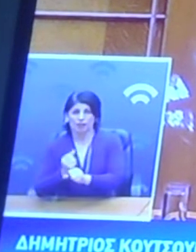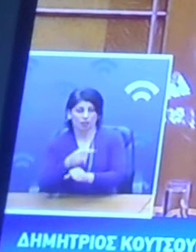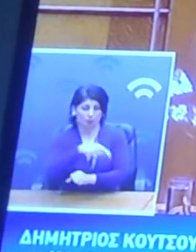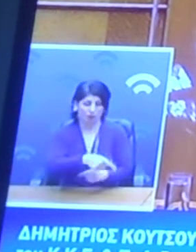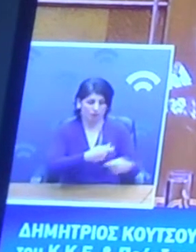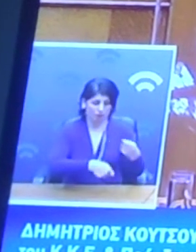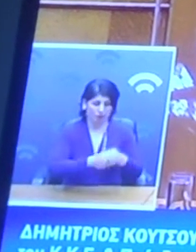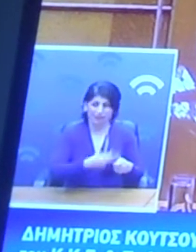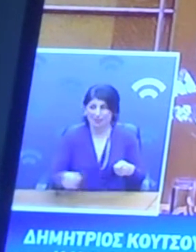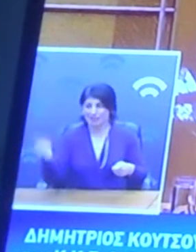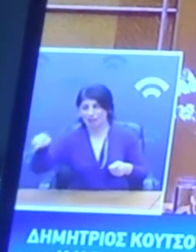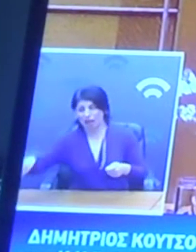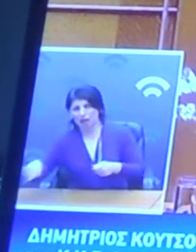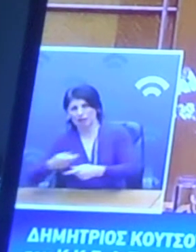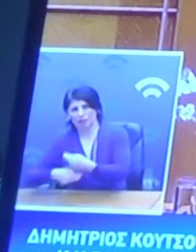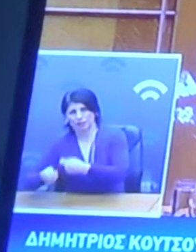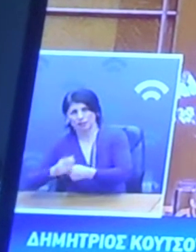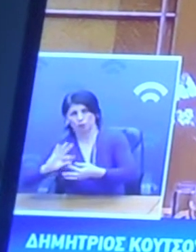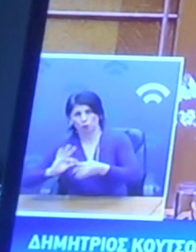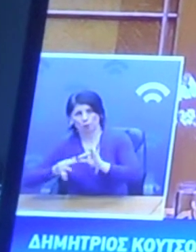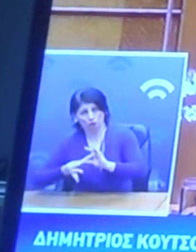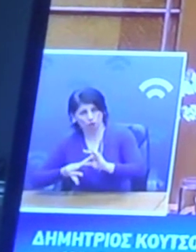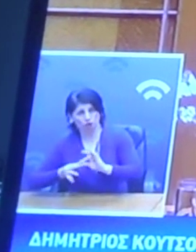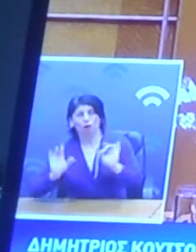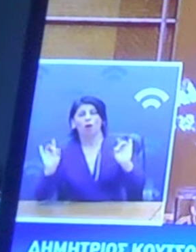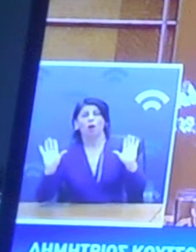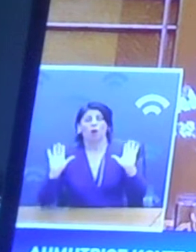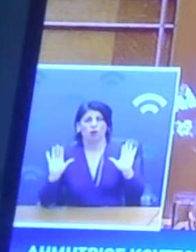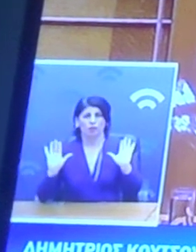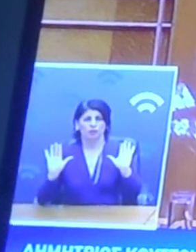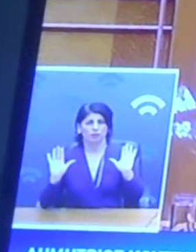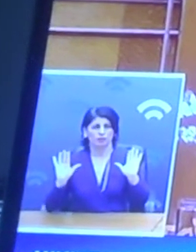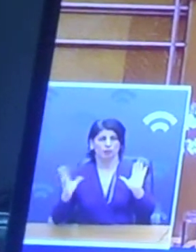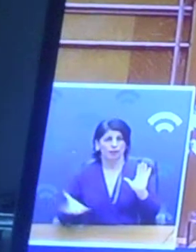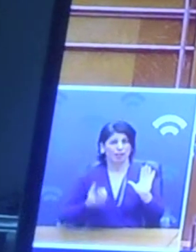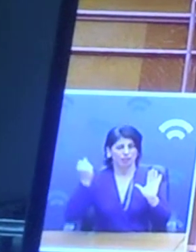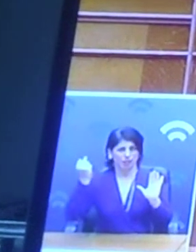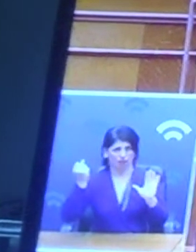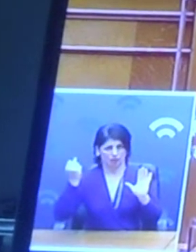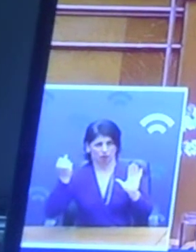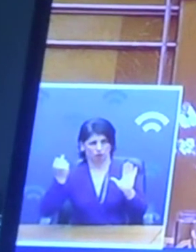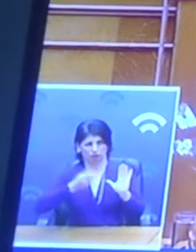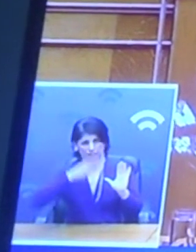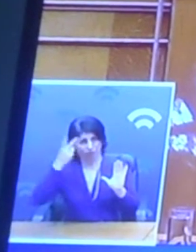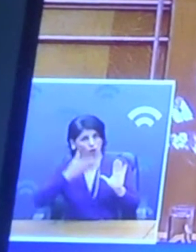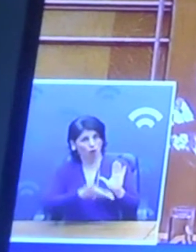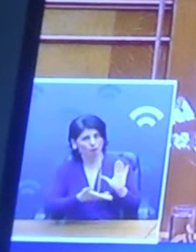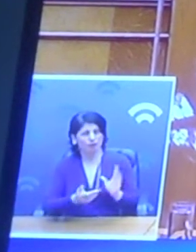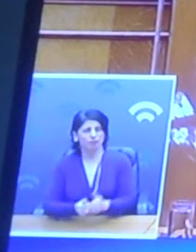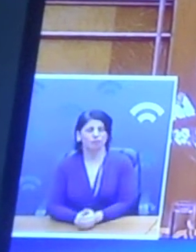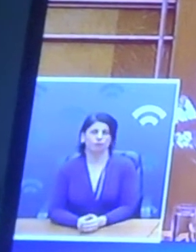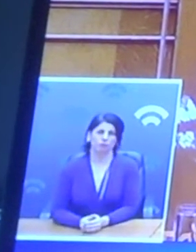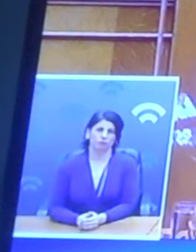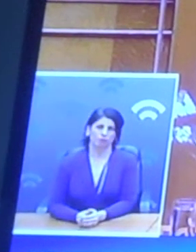επιχείρηση στην άλλη επιχείρηση του ομίλου της, χωρίς όμως να διασφαλίζονται τα δικαιώματά τους. Όλα